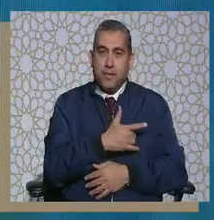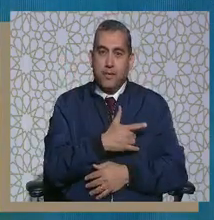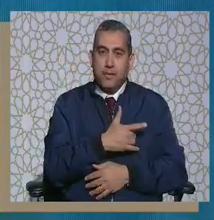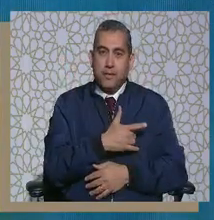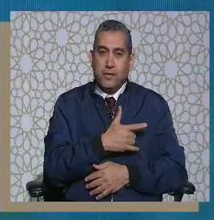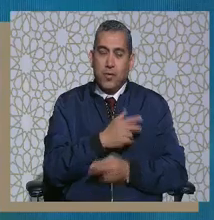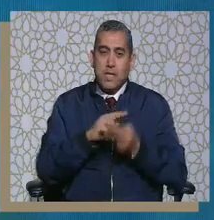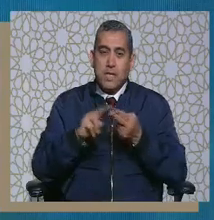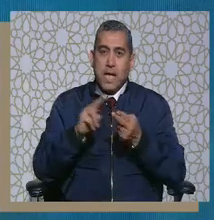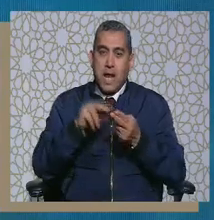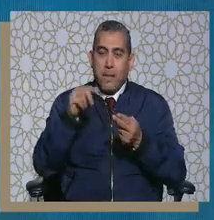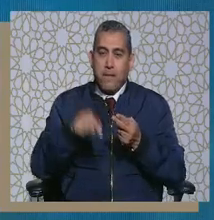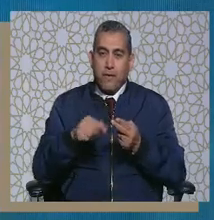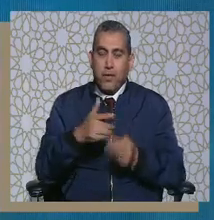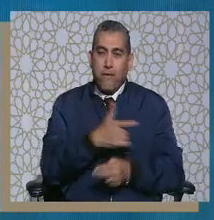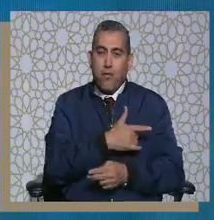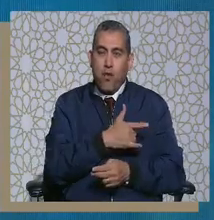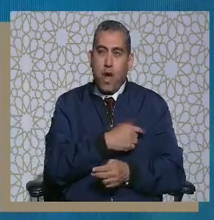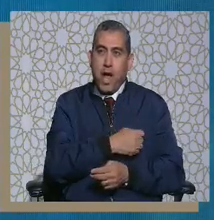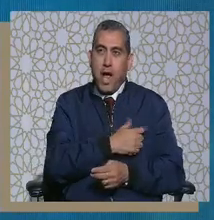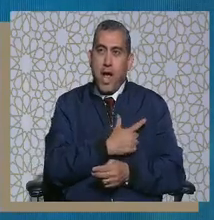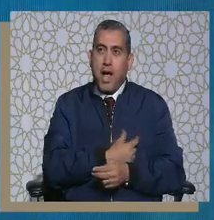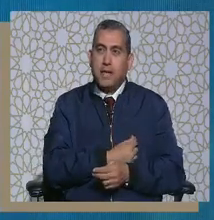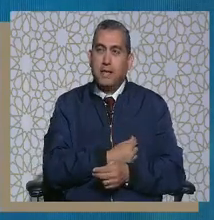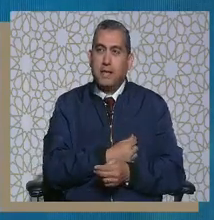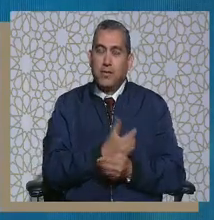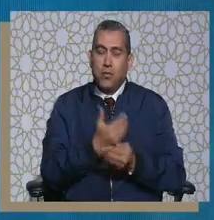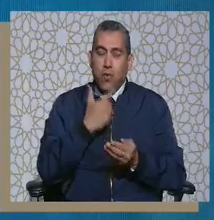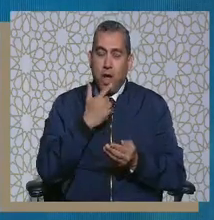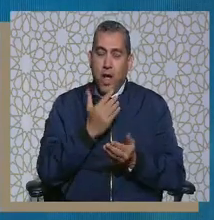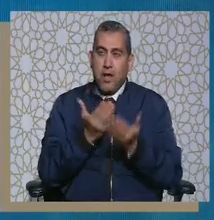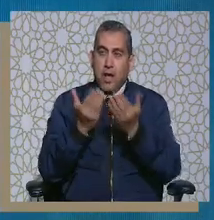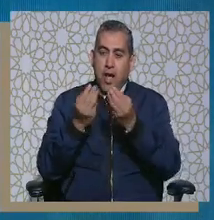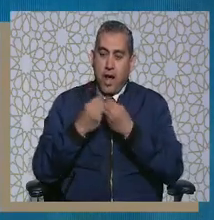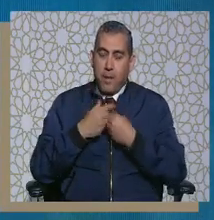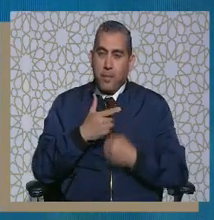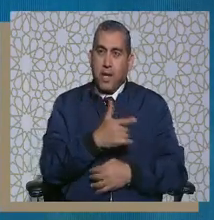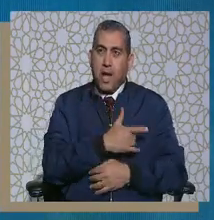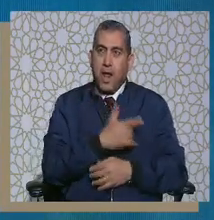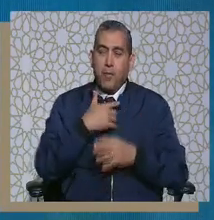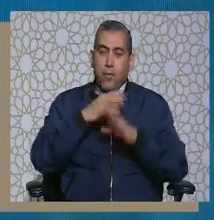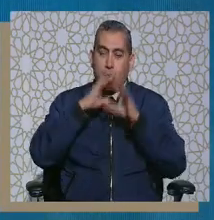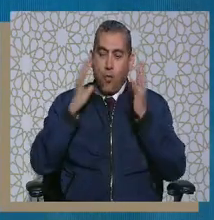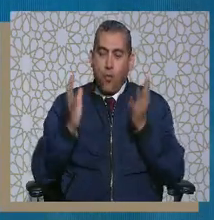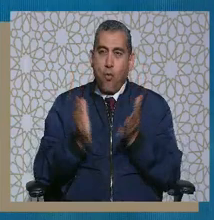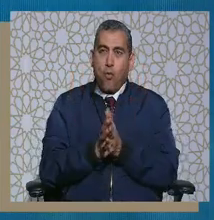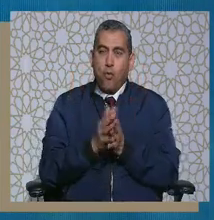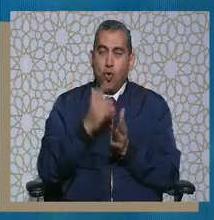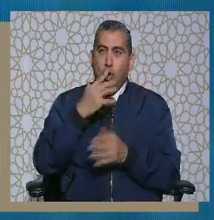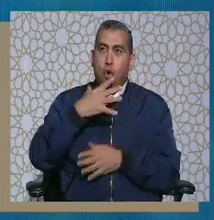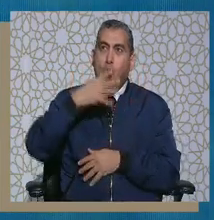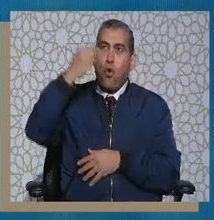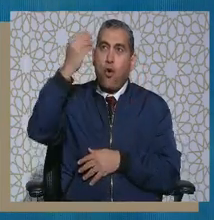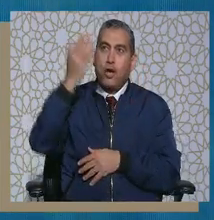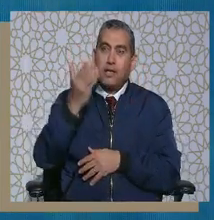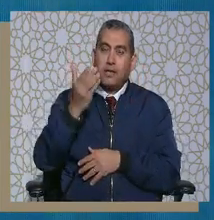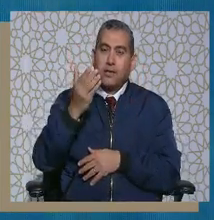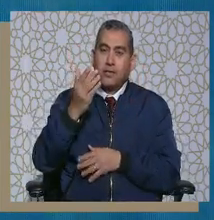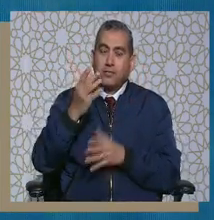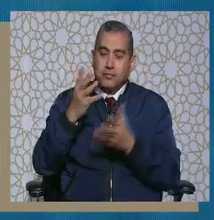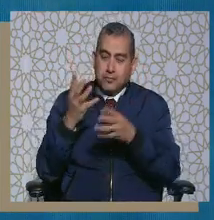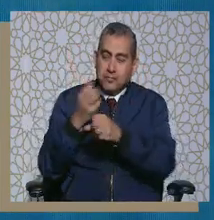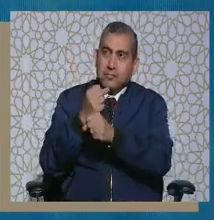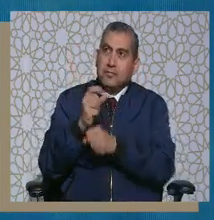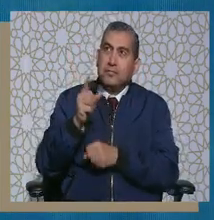وسلاما في فؤادي واجعل وجداني وروحي معلقه